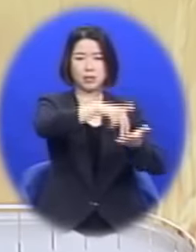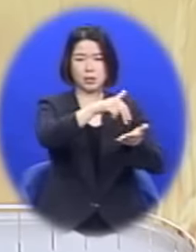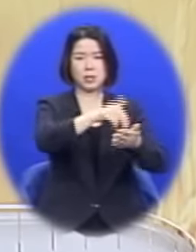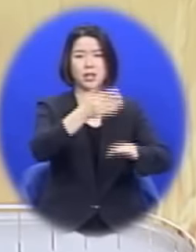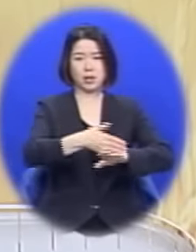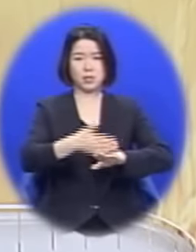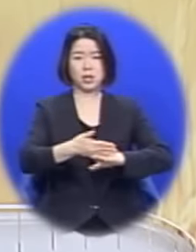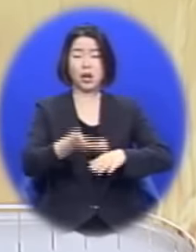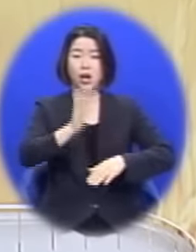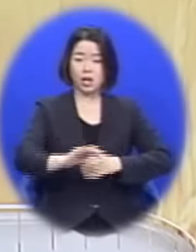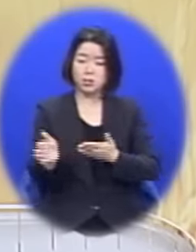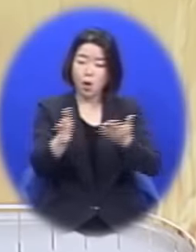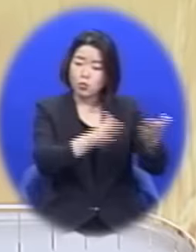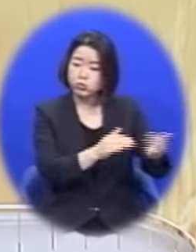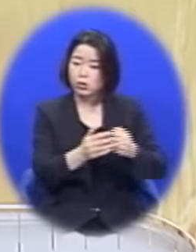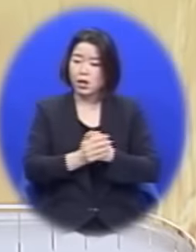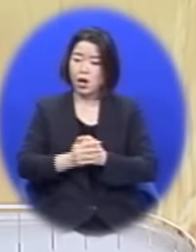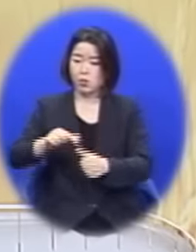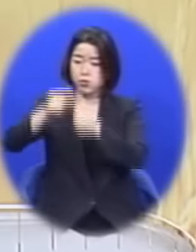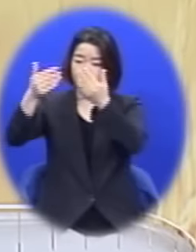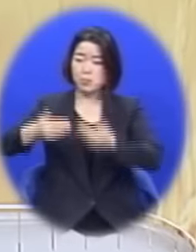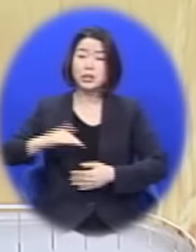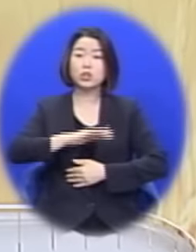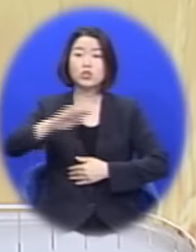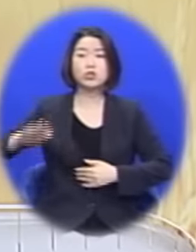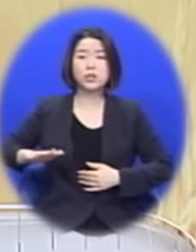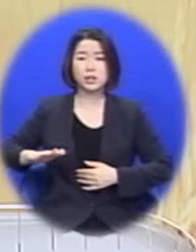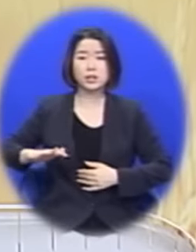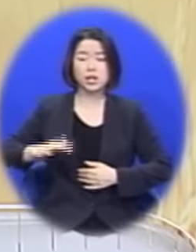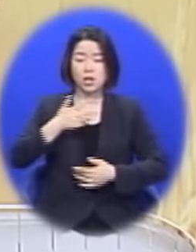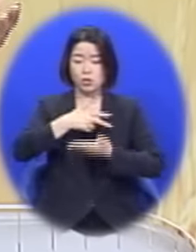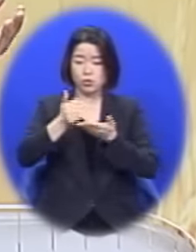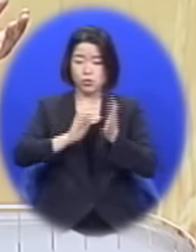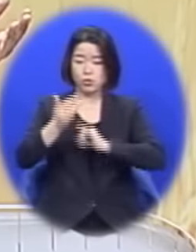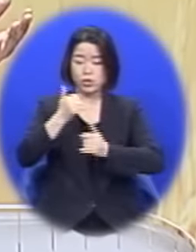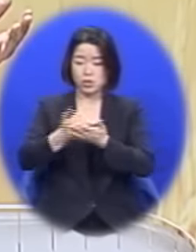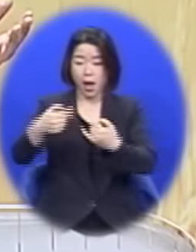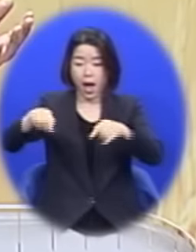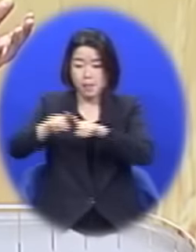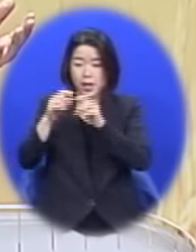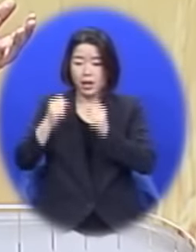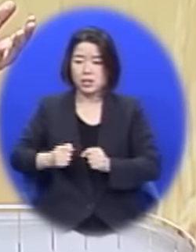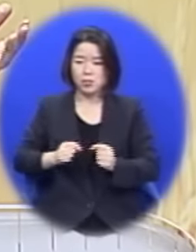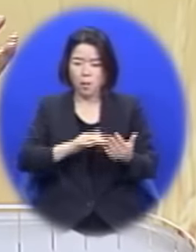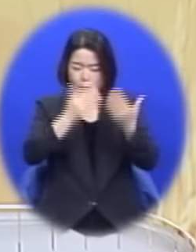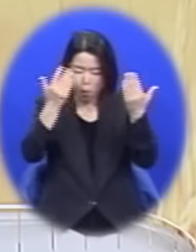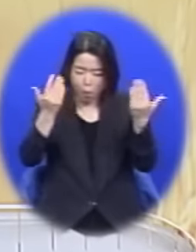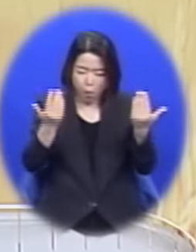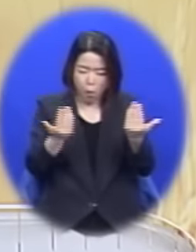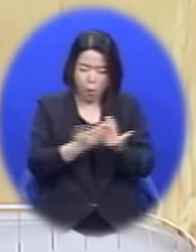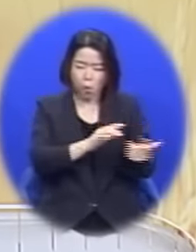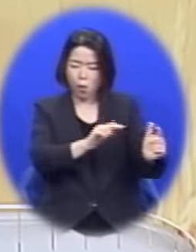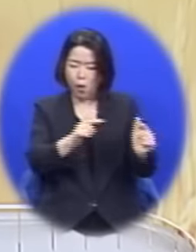그렇지 않습니다. 주 예수님이 나와 함께 계시면 모든 게 감사예요.